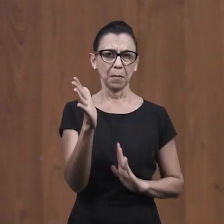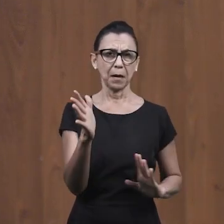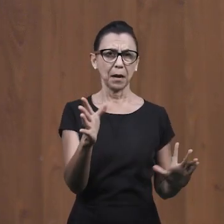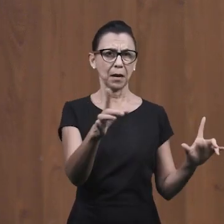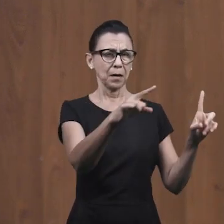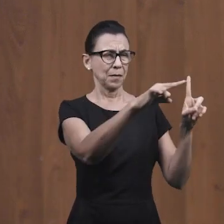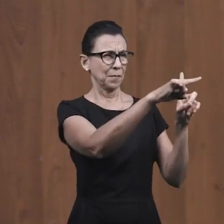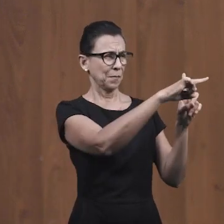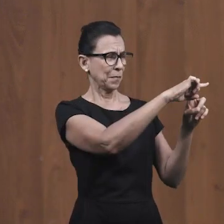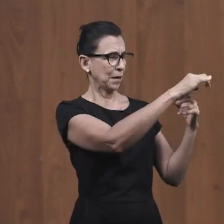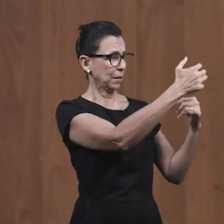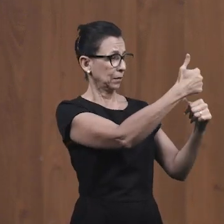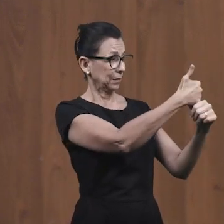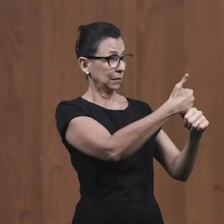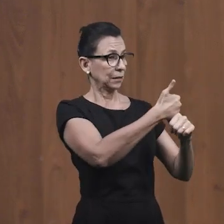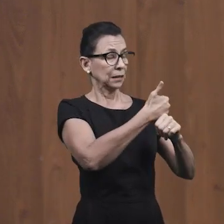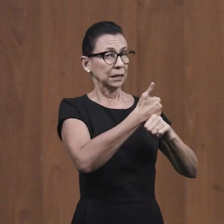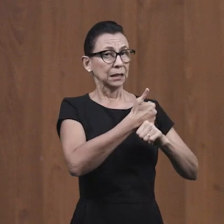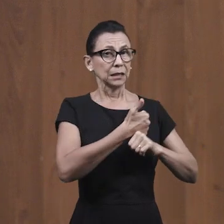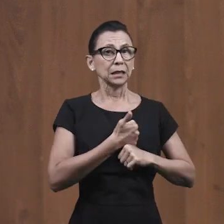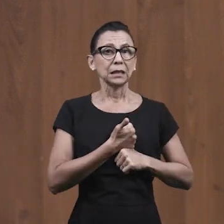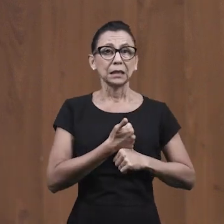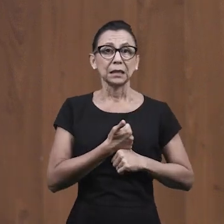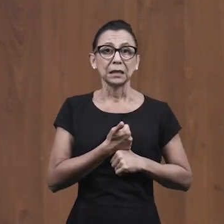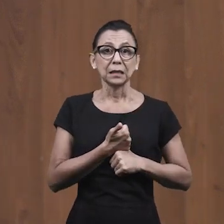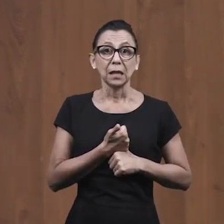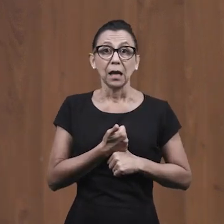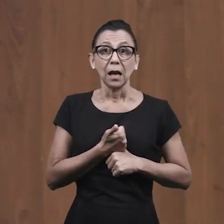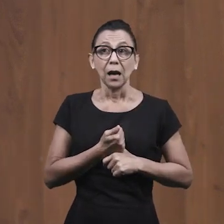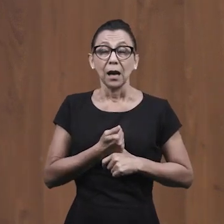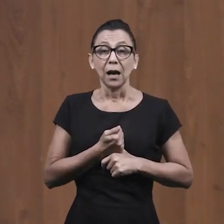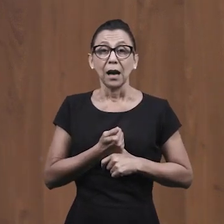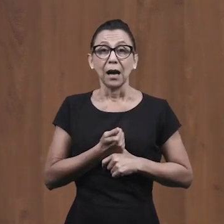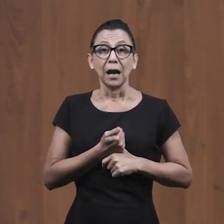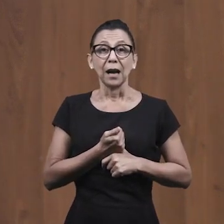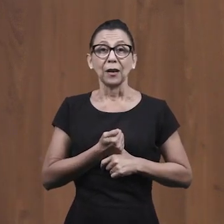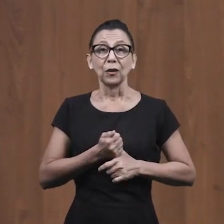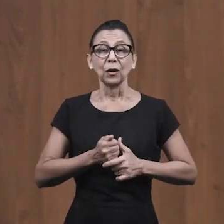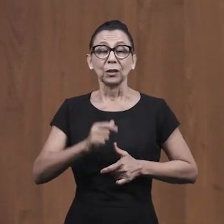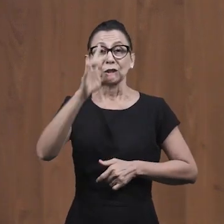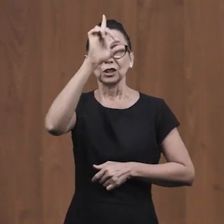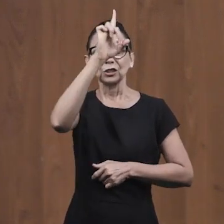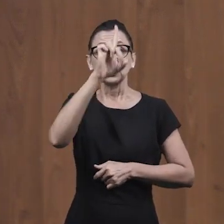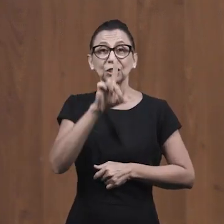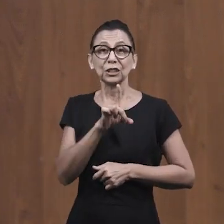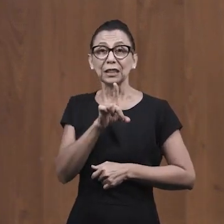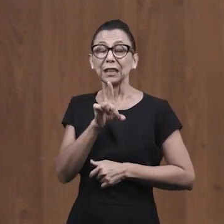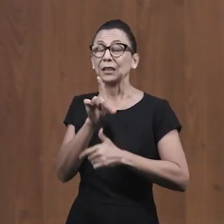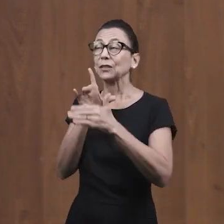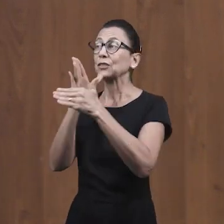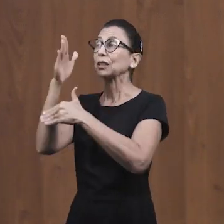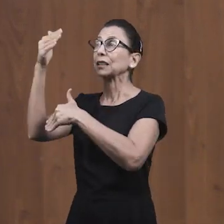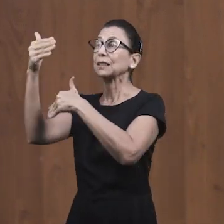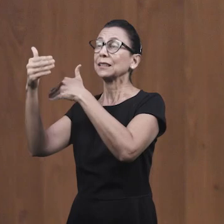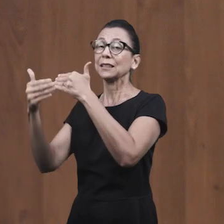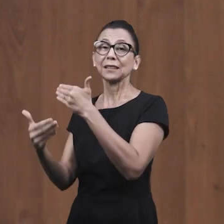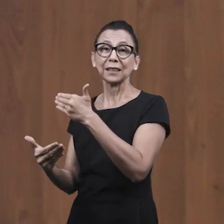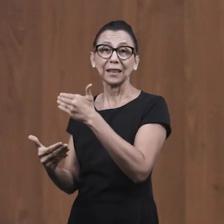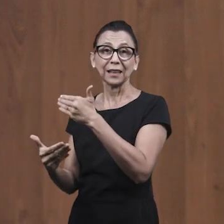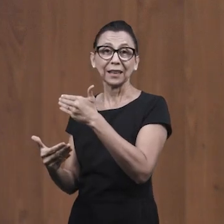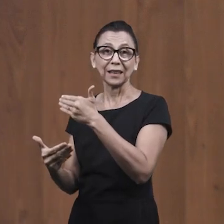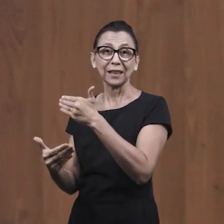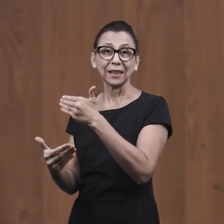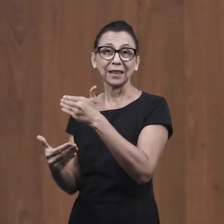enlevé toutes les barrières qui nous empêchaient d'entrer dans la présence de Dieu. Jésus, il a ouvert pour nous la porte